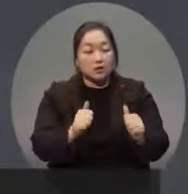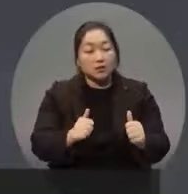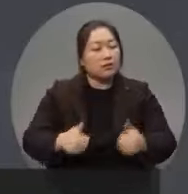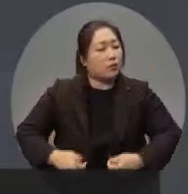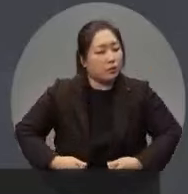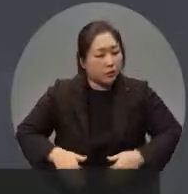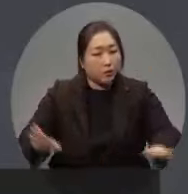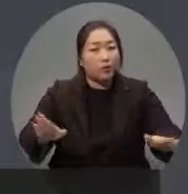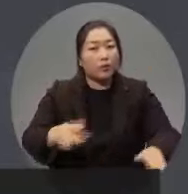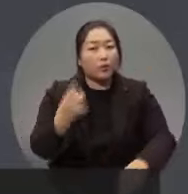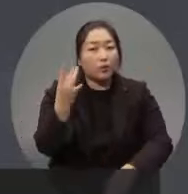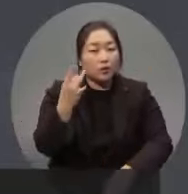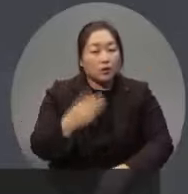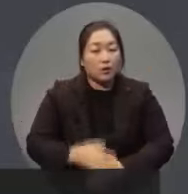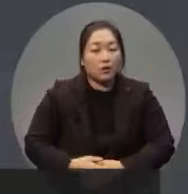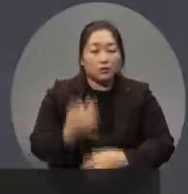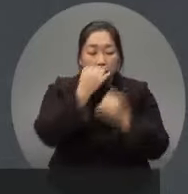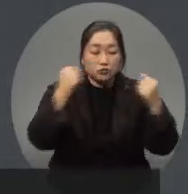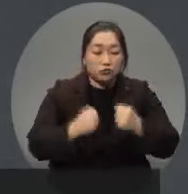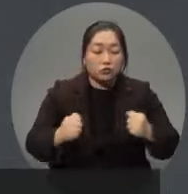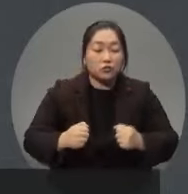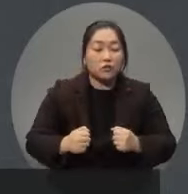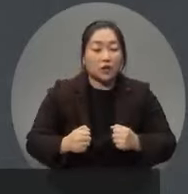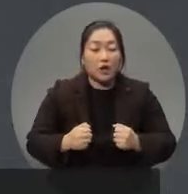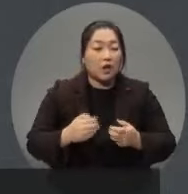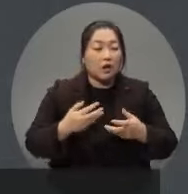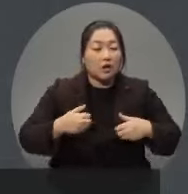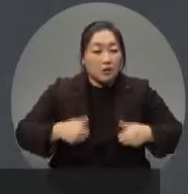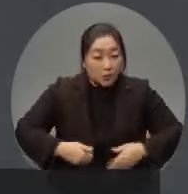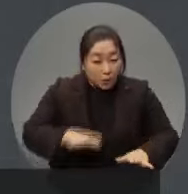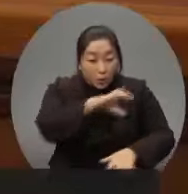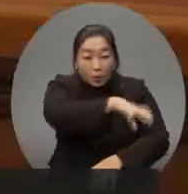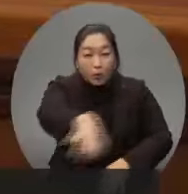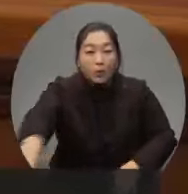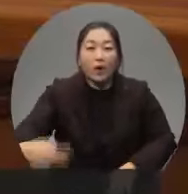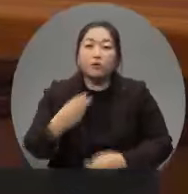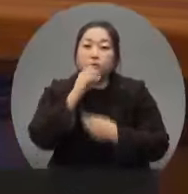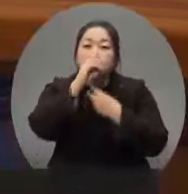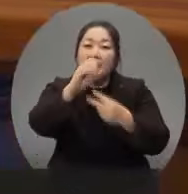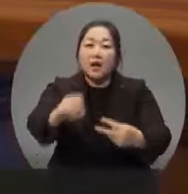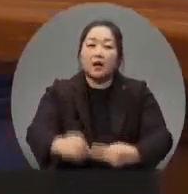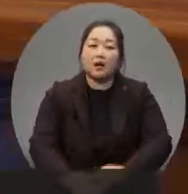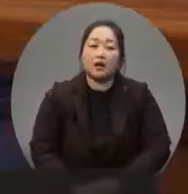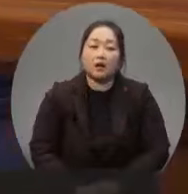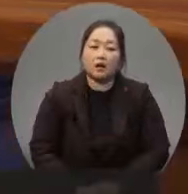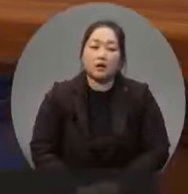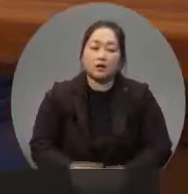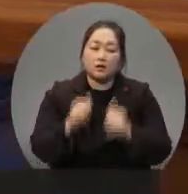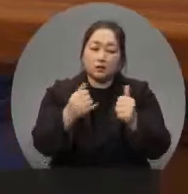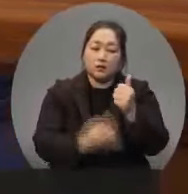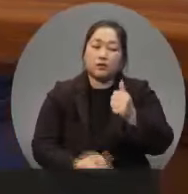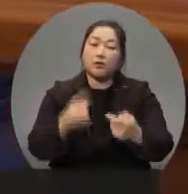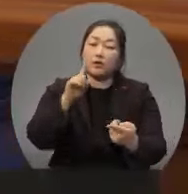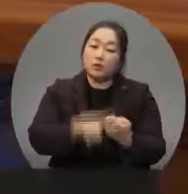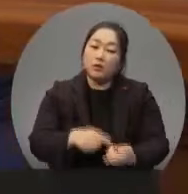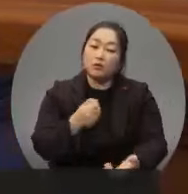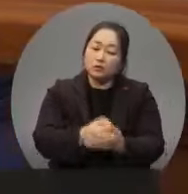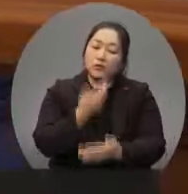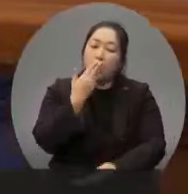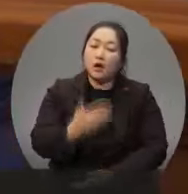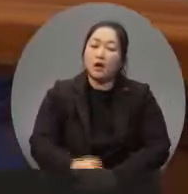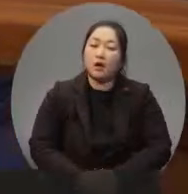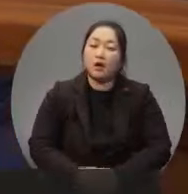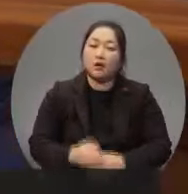필요 없지만 도내에 그런 곳은 없습니다. 심의에서도 동결을 결정할 수 있는 부분이기 때문에 그